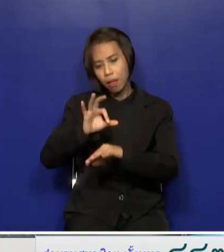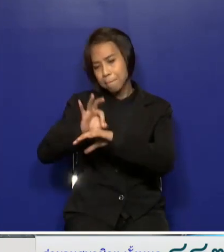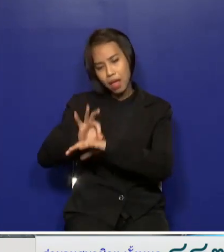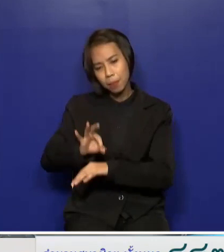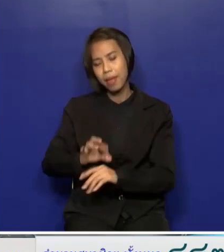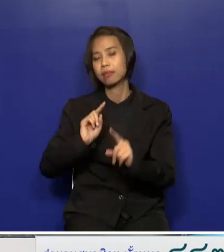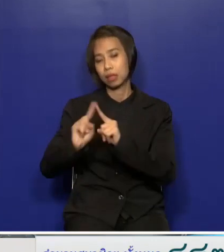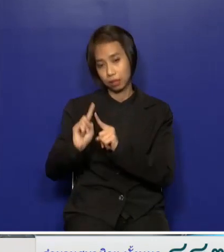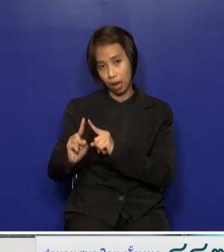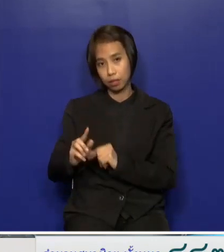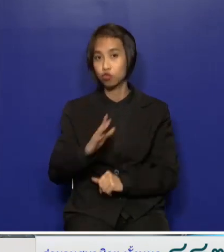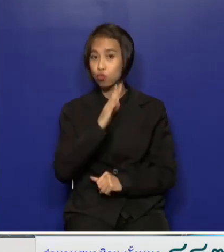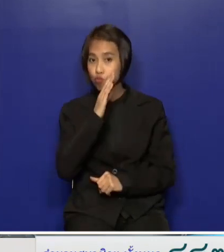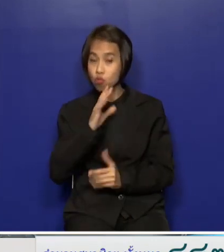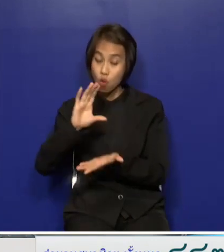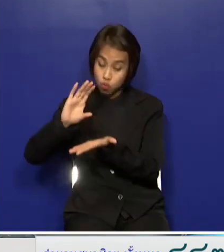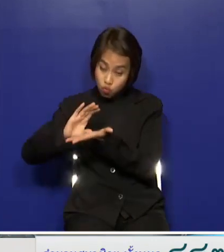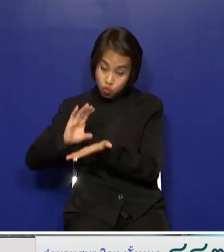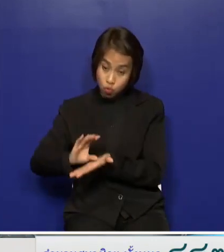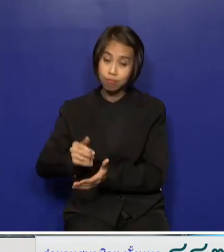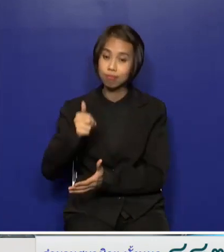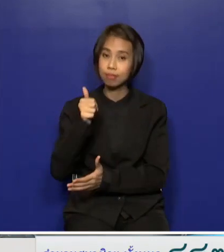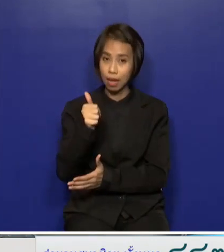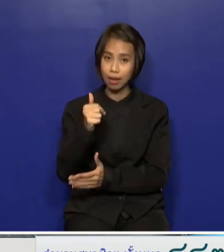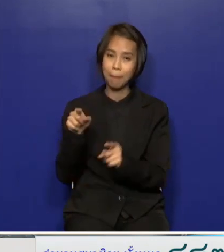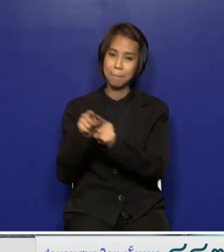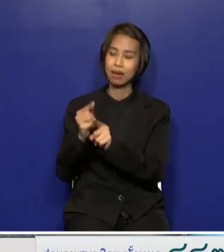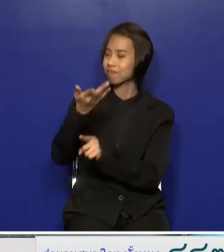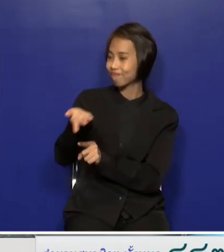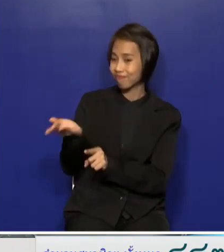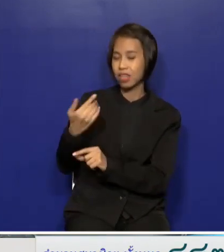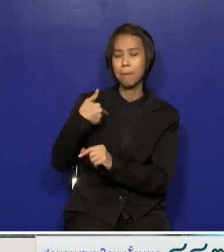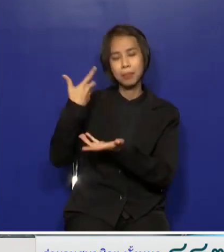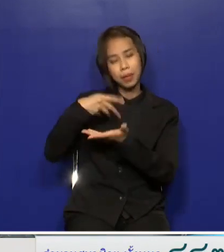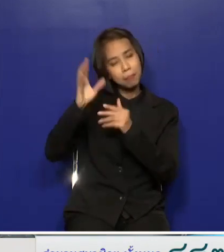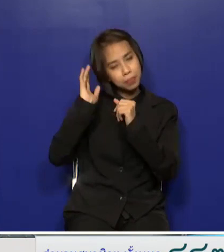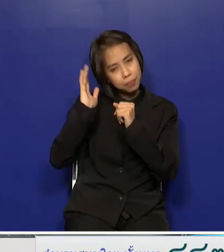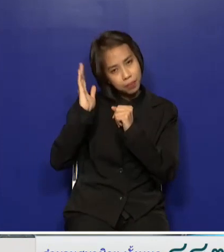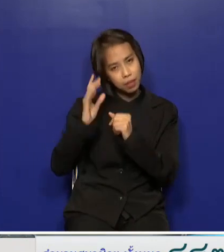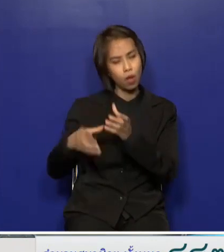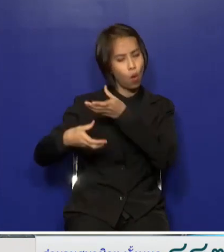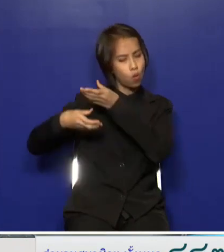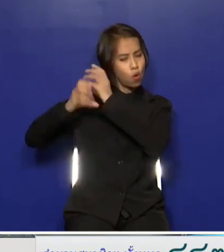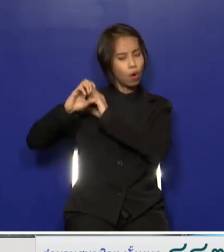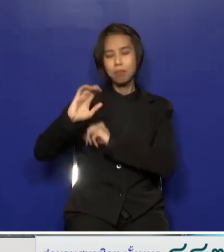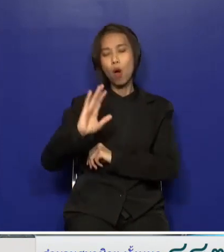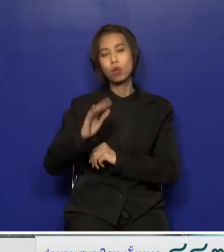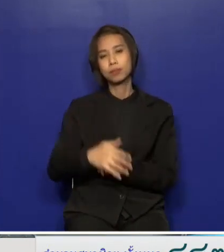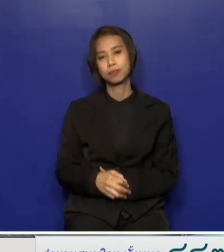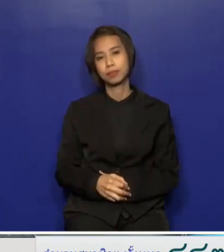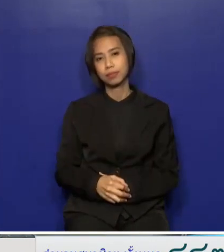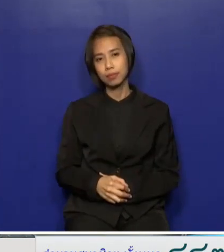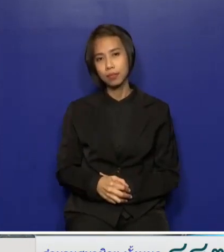ทั้งไม่สมารถบริหารป